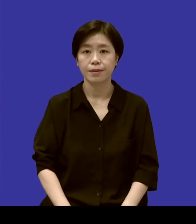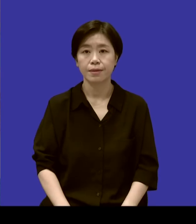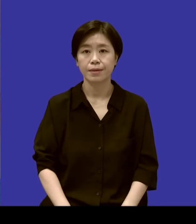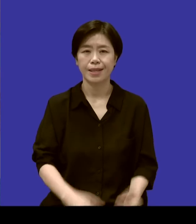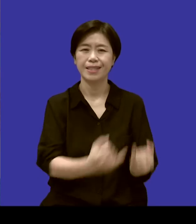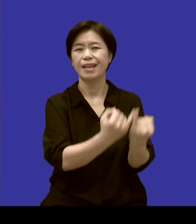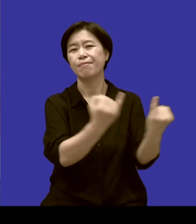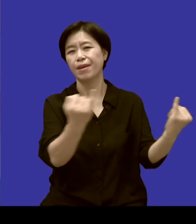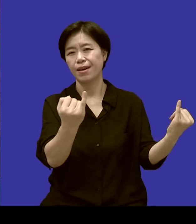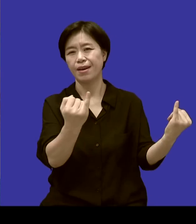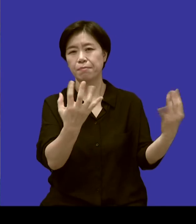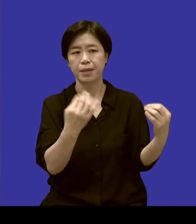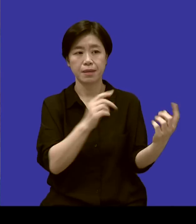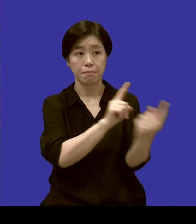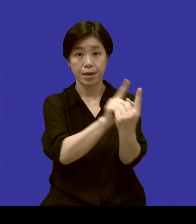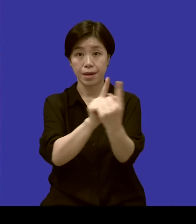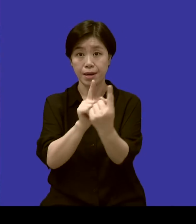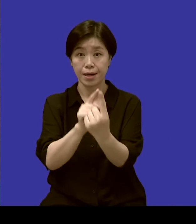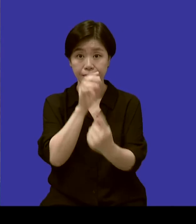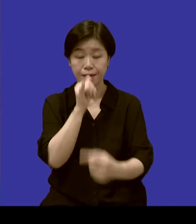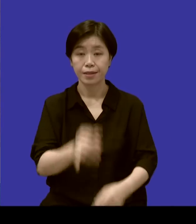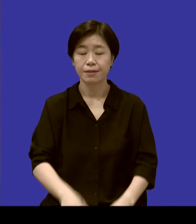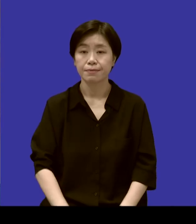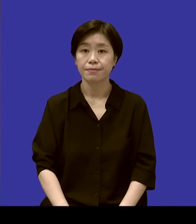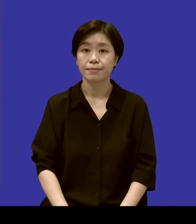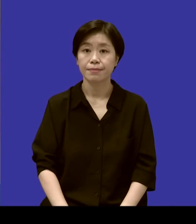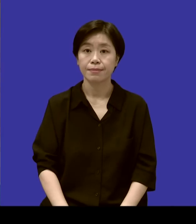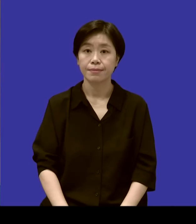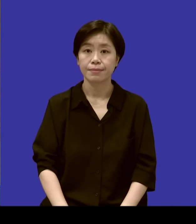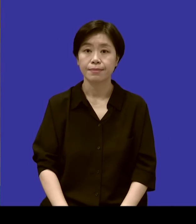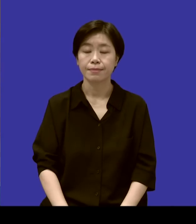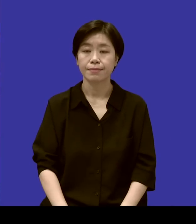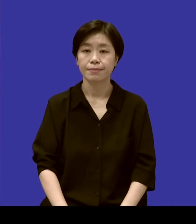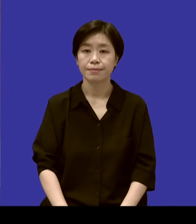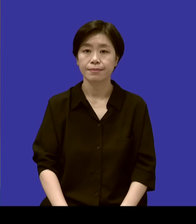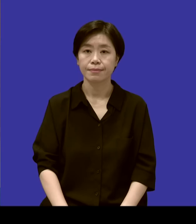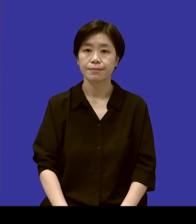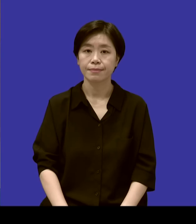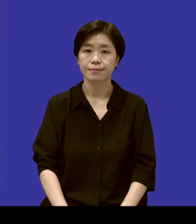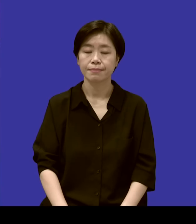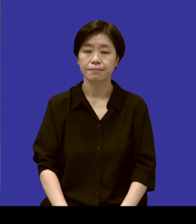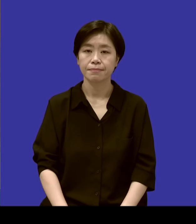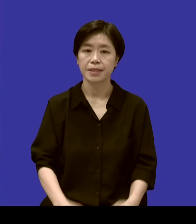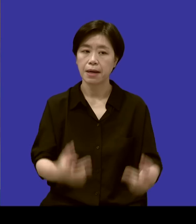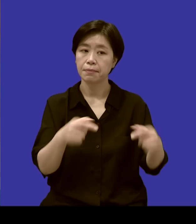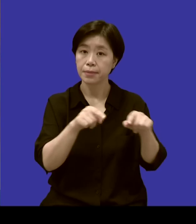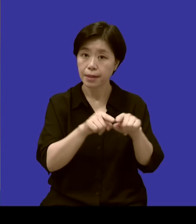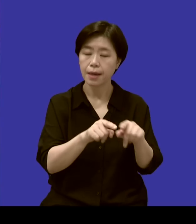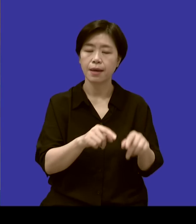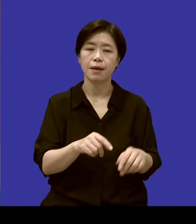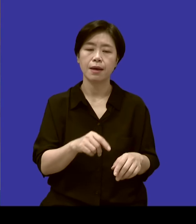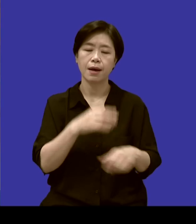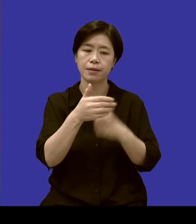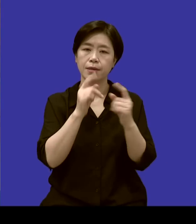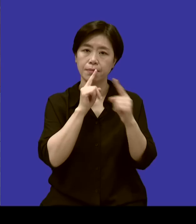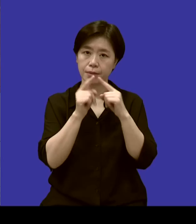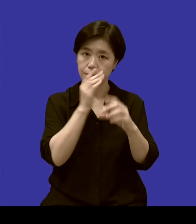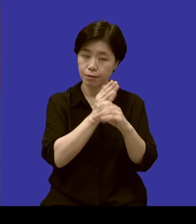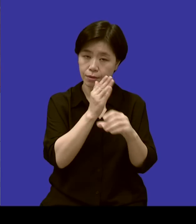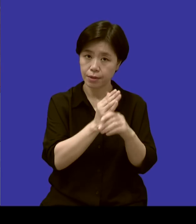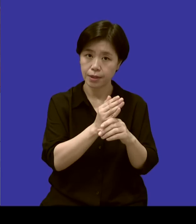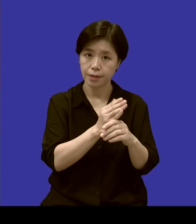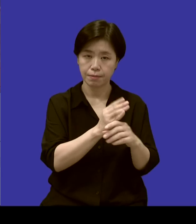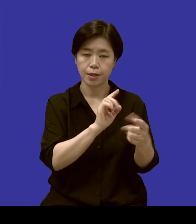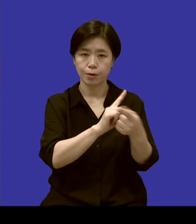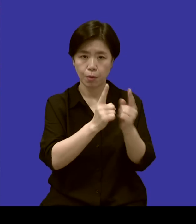많이 했어요. 청년 네, 자매들 네, 우리 네. 교회. 그래서 그 자매들과 또 말씀을 놓고 똑같이 양육을 하다 보니까